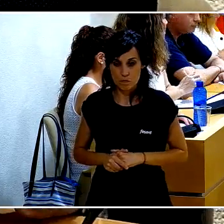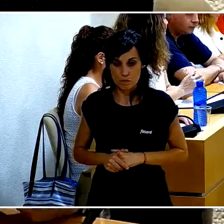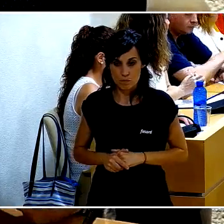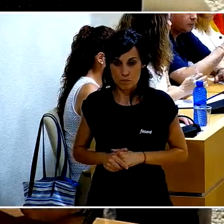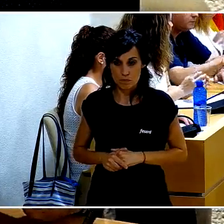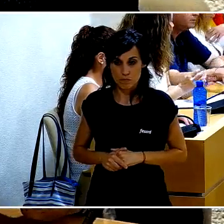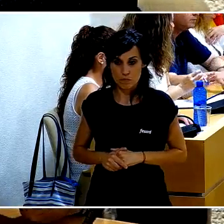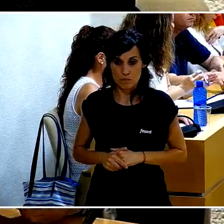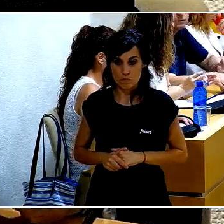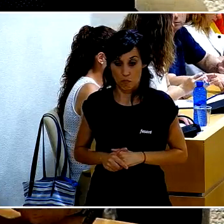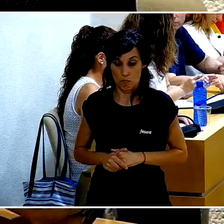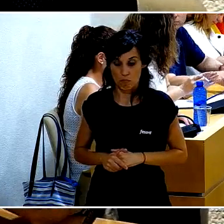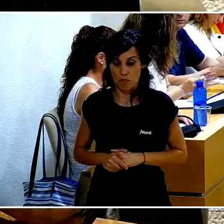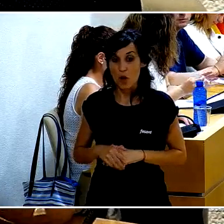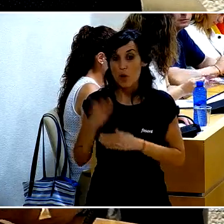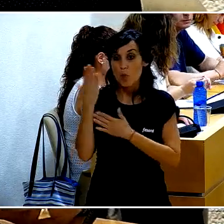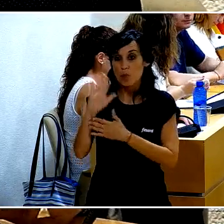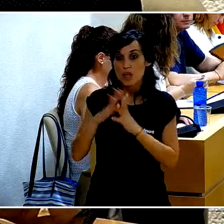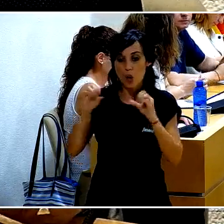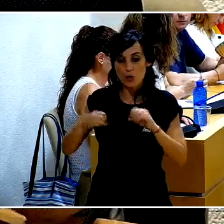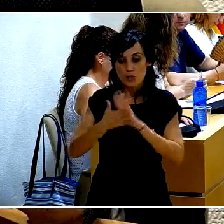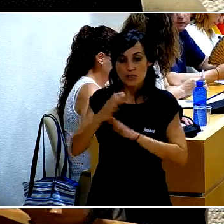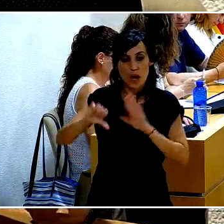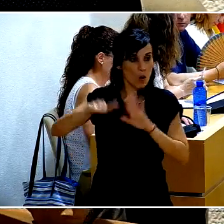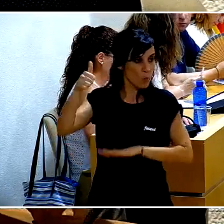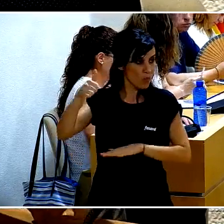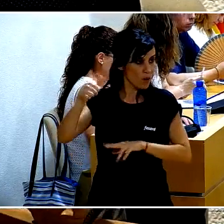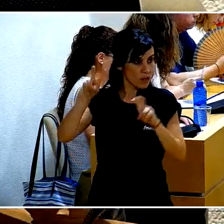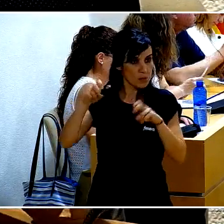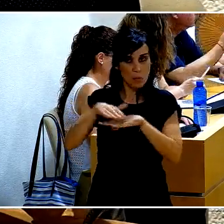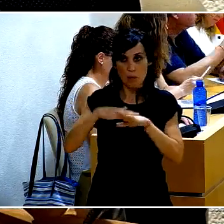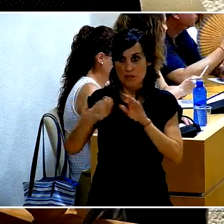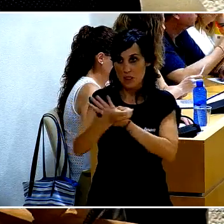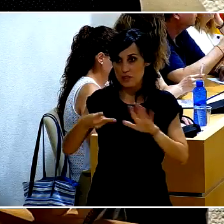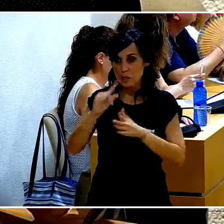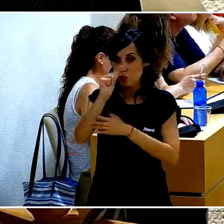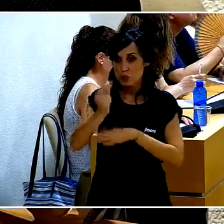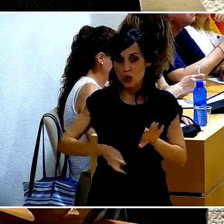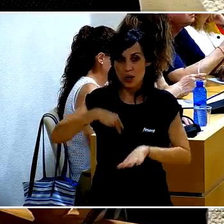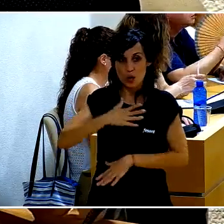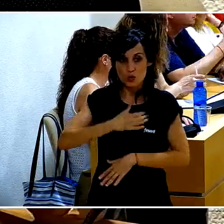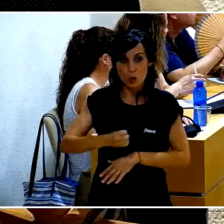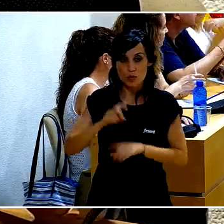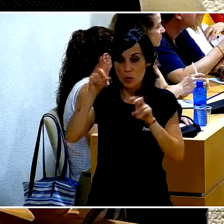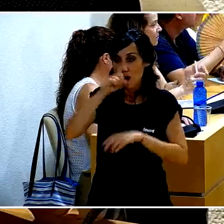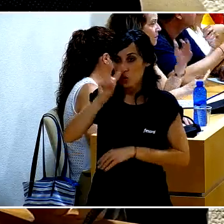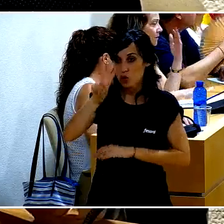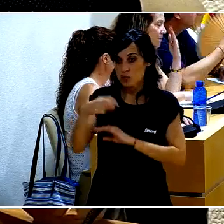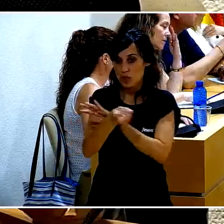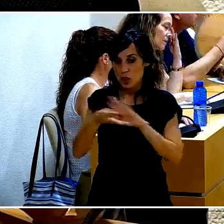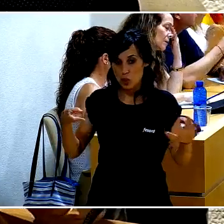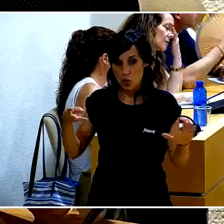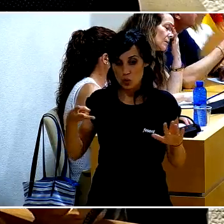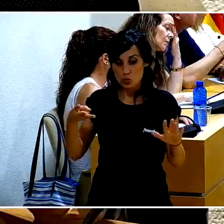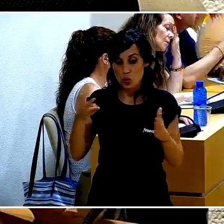Perdón, la propuesta de acuerdo es aprobar la modificación de la base 17 del presupuesto general del Ayuntamiento para 2018, que